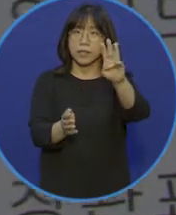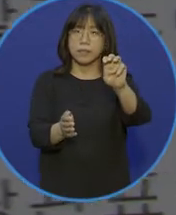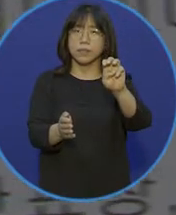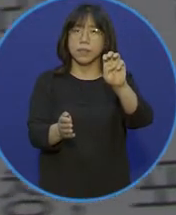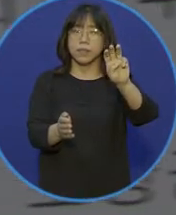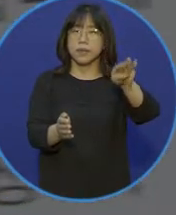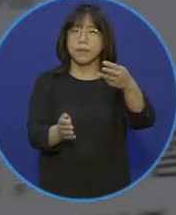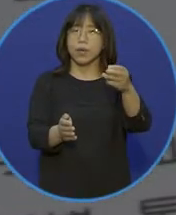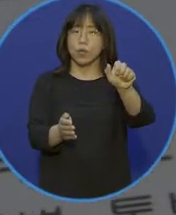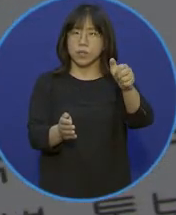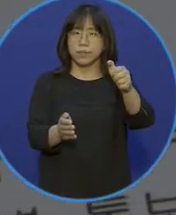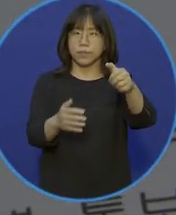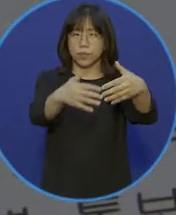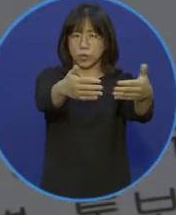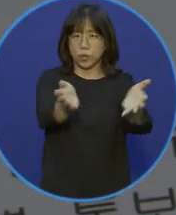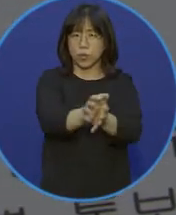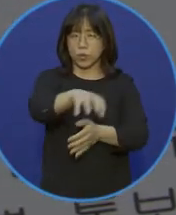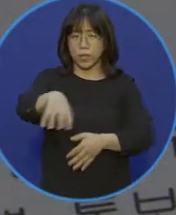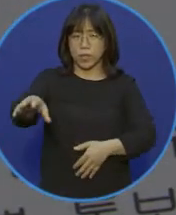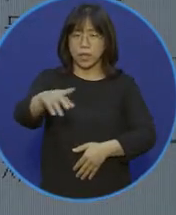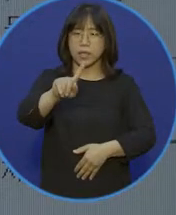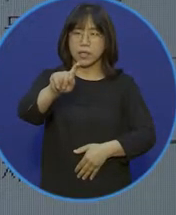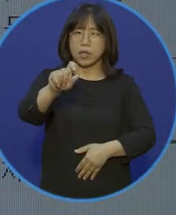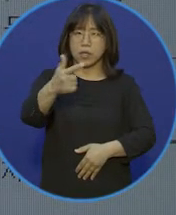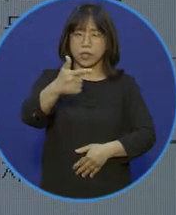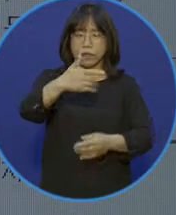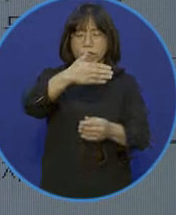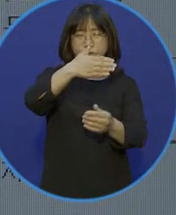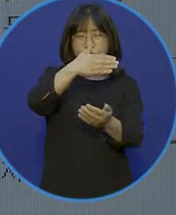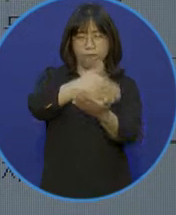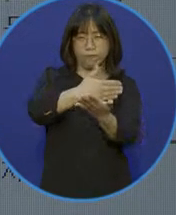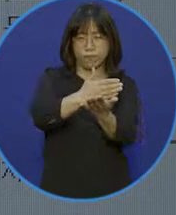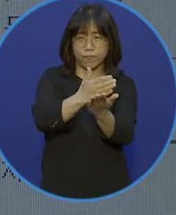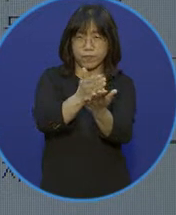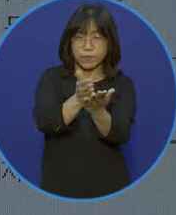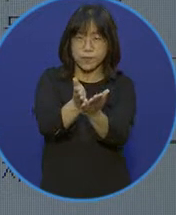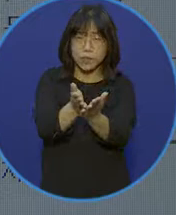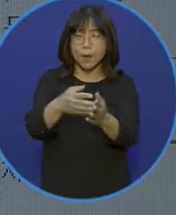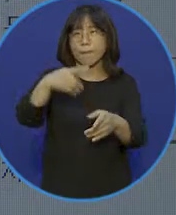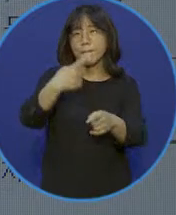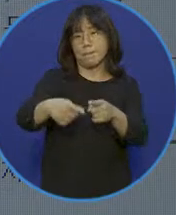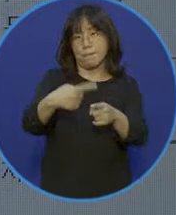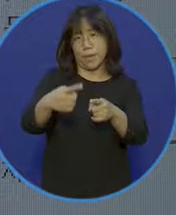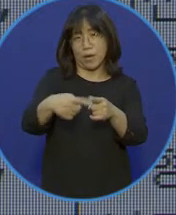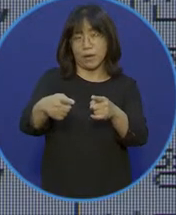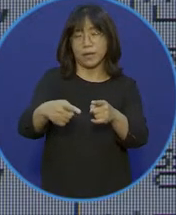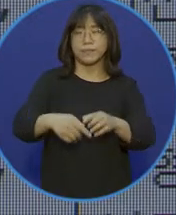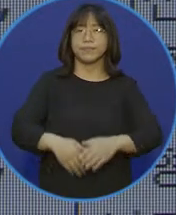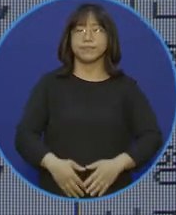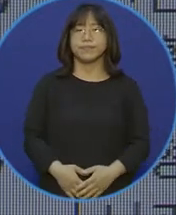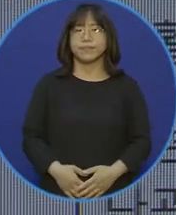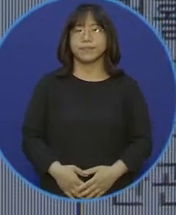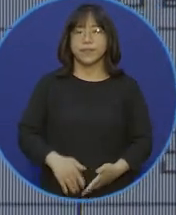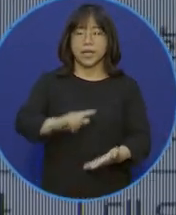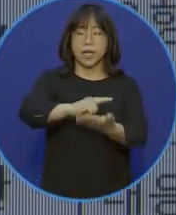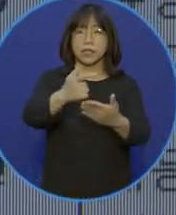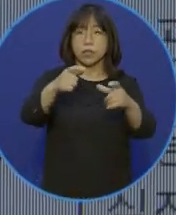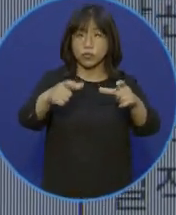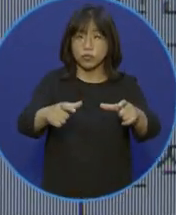325개 재난관리 책임기관을 대상으로 16개 주요 역량을 총 46개 지표로 구분해